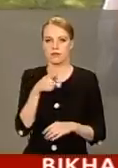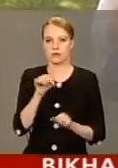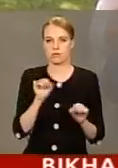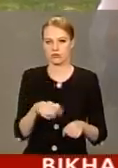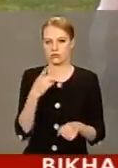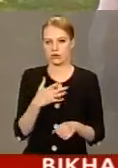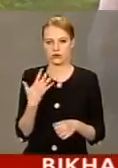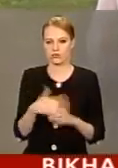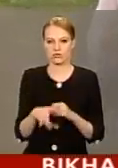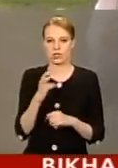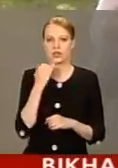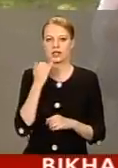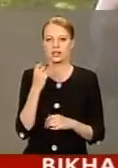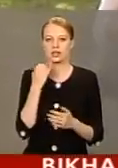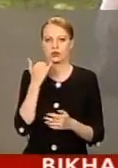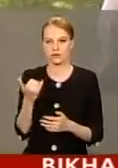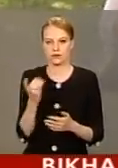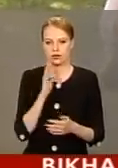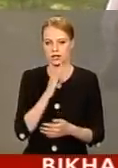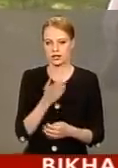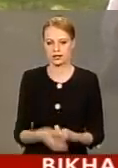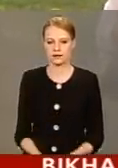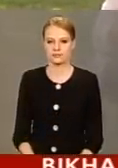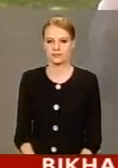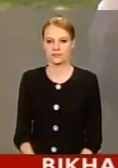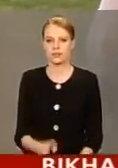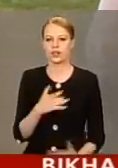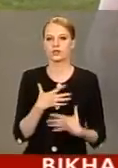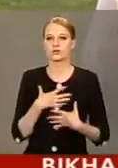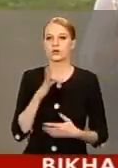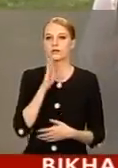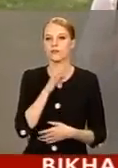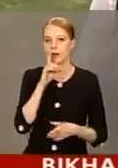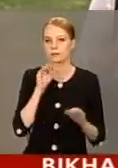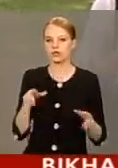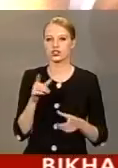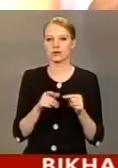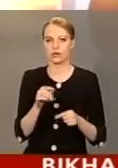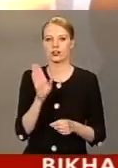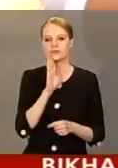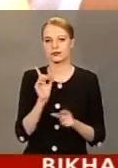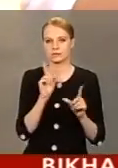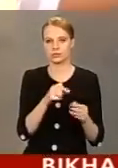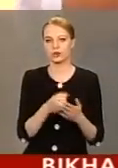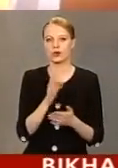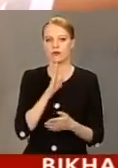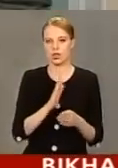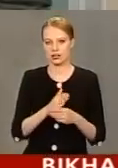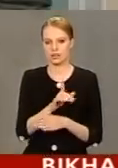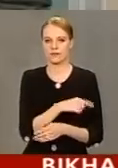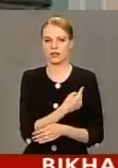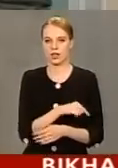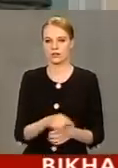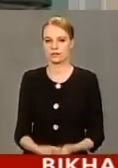можеш їй не перезвонити, не дозвонитися. З улюбленим маминим пташиним молоком Катерина йде до матері у лікарню.